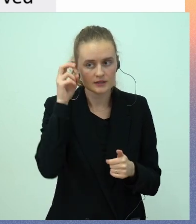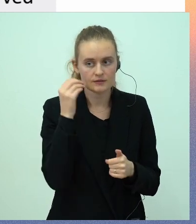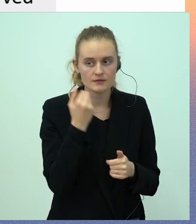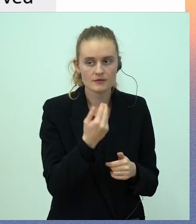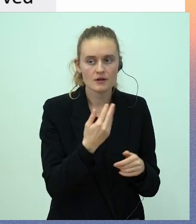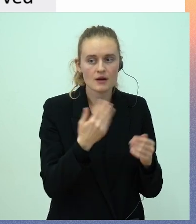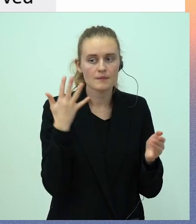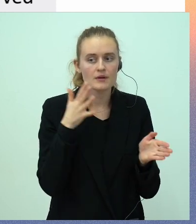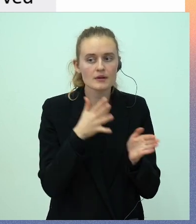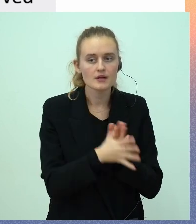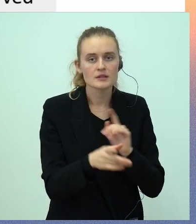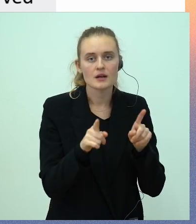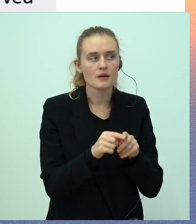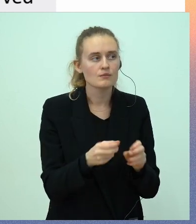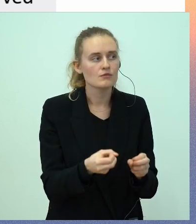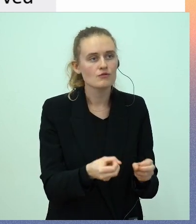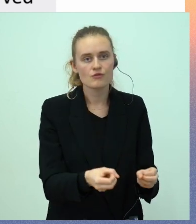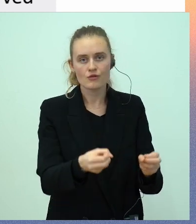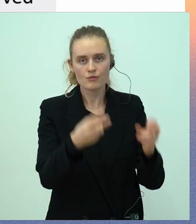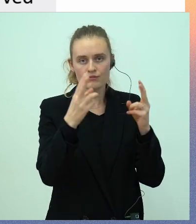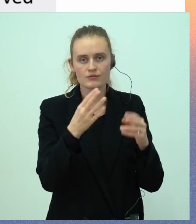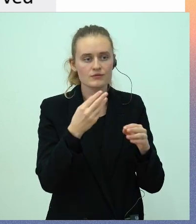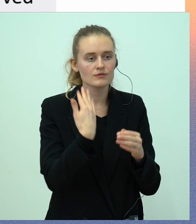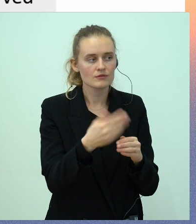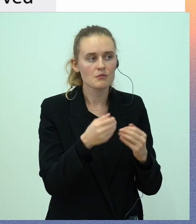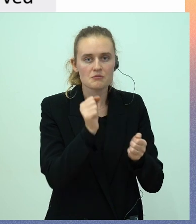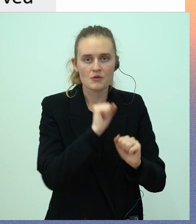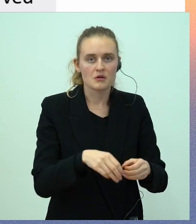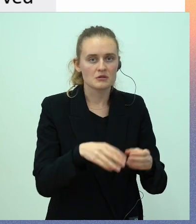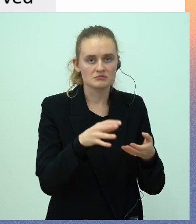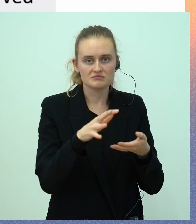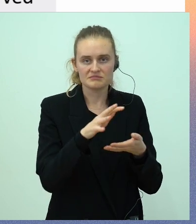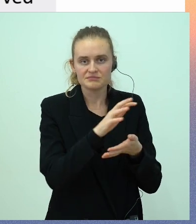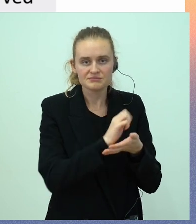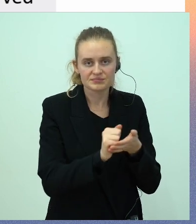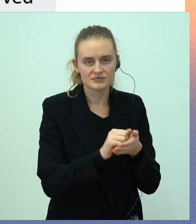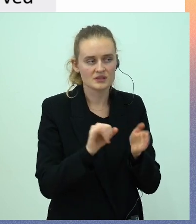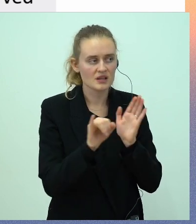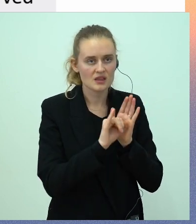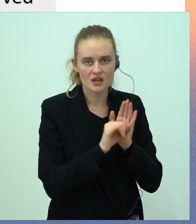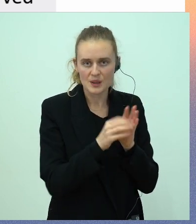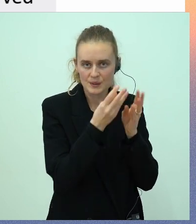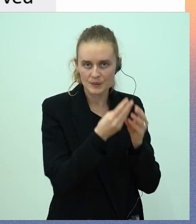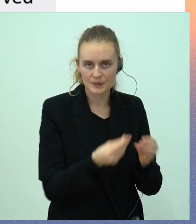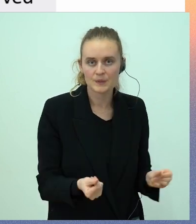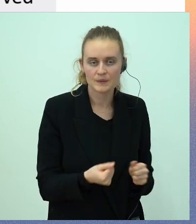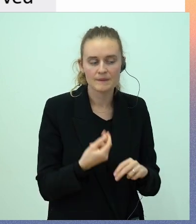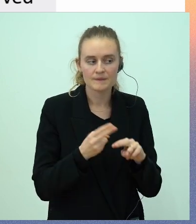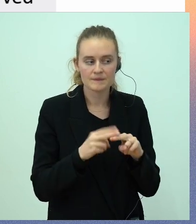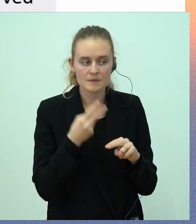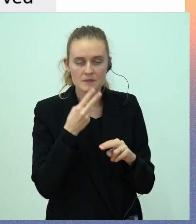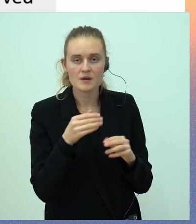maža tauta reiškia didesnę grėsmę tos tautos tapatybei. Turime mokytis iš mažų valstybių, kurios kovoja už